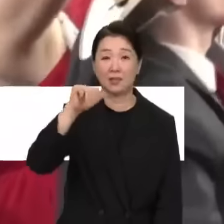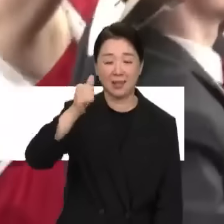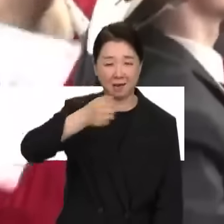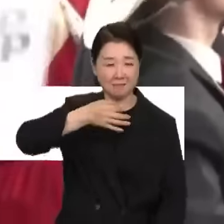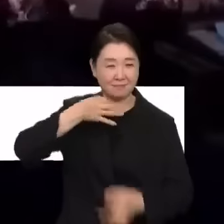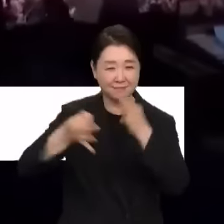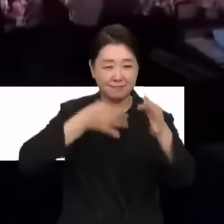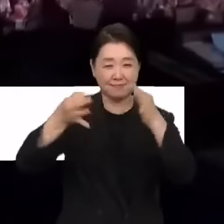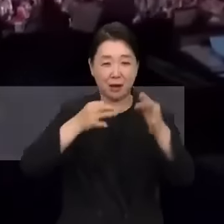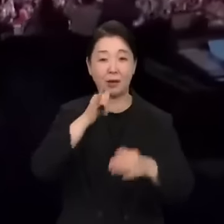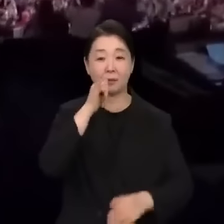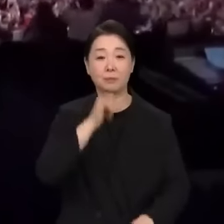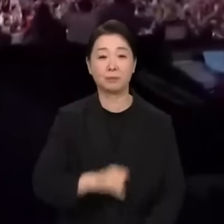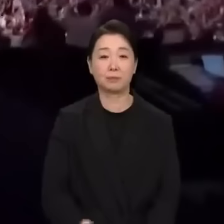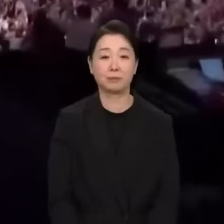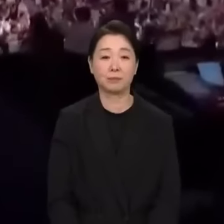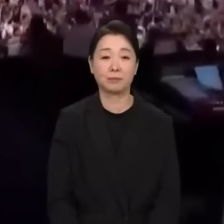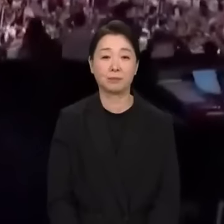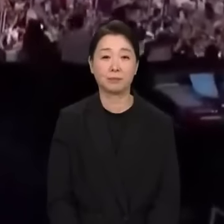열광적으로 환호했습니다.